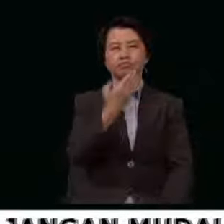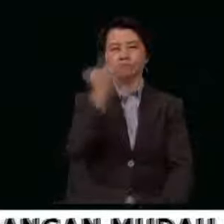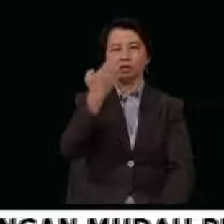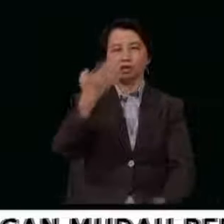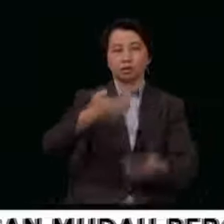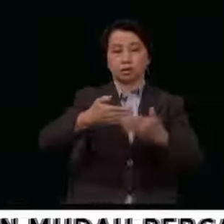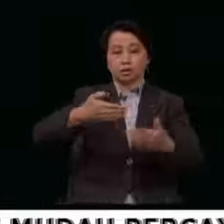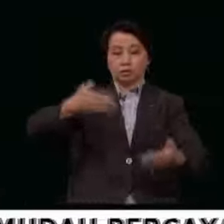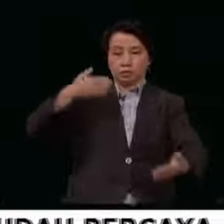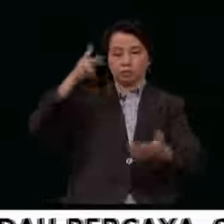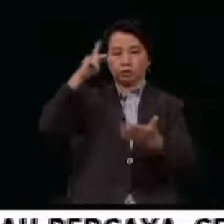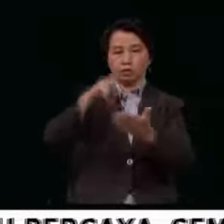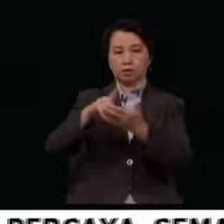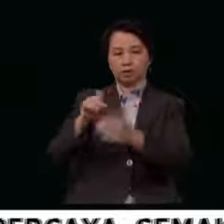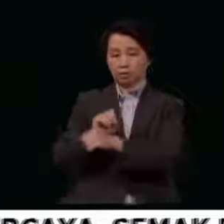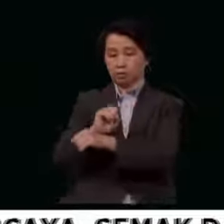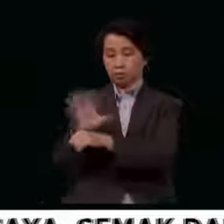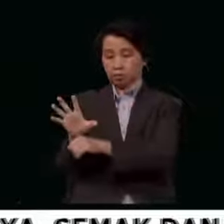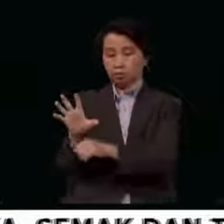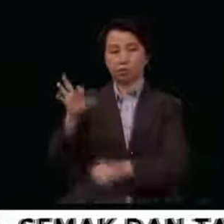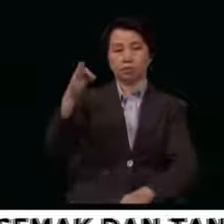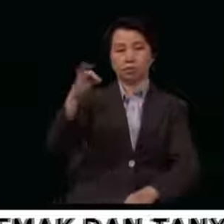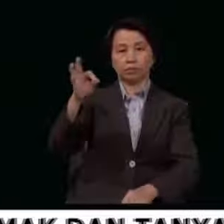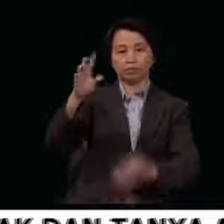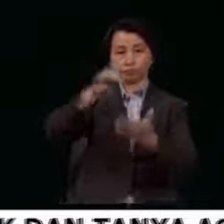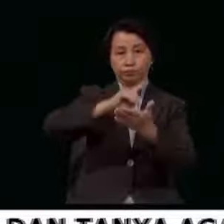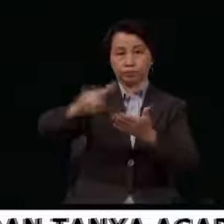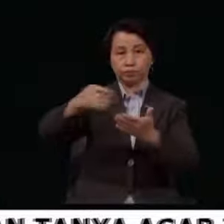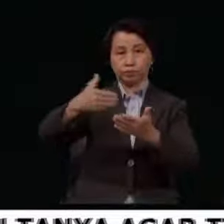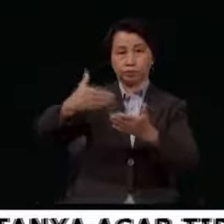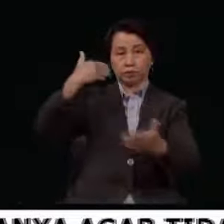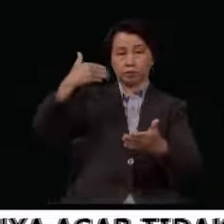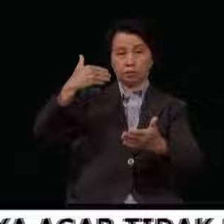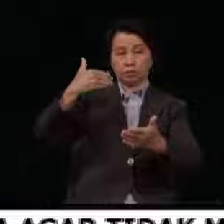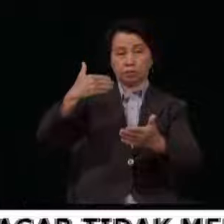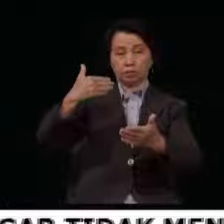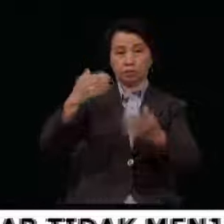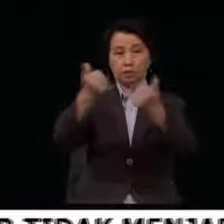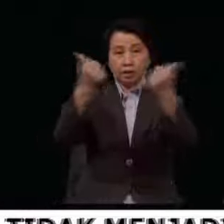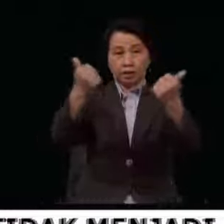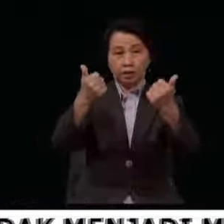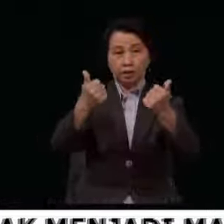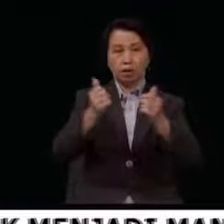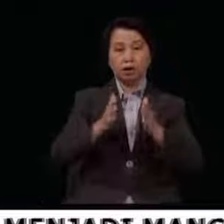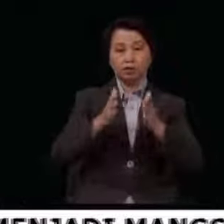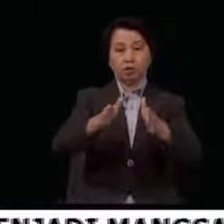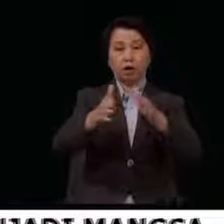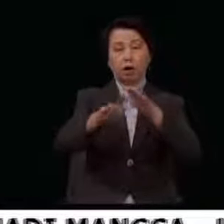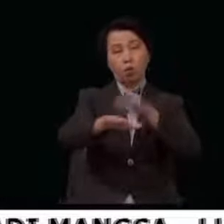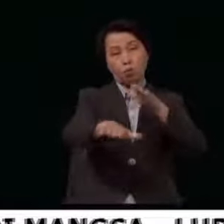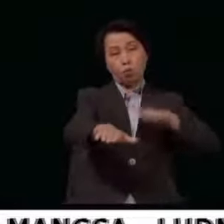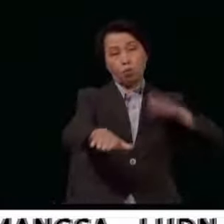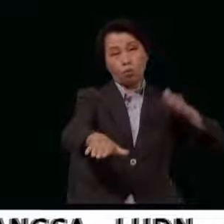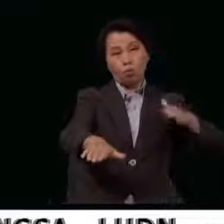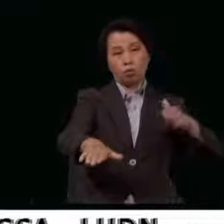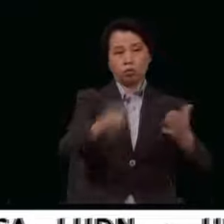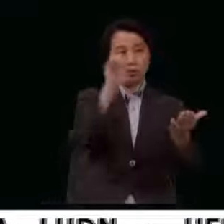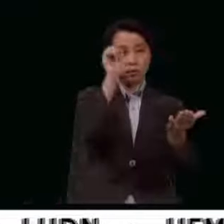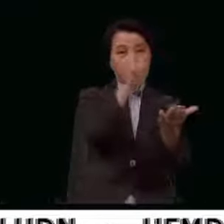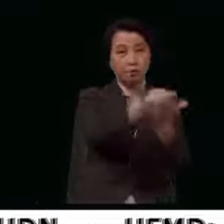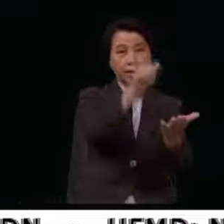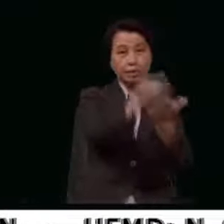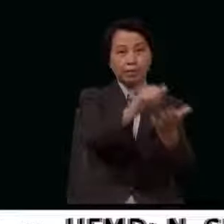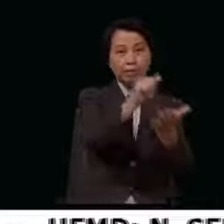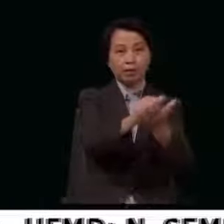jadi Kementerian sendiri melancarkan Oh spantol untuk memantau harga erangannya di pasaran